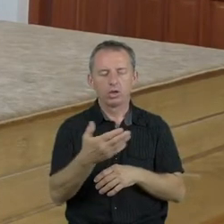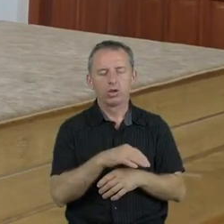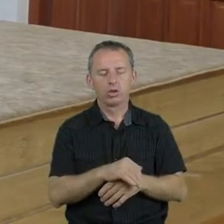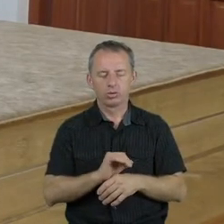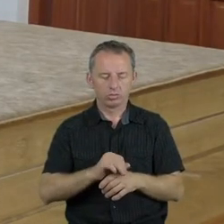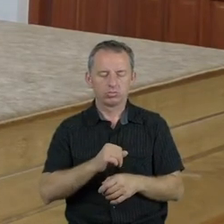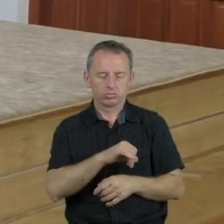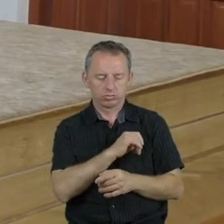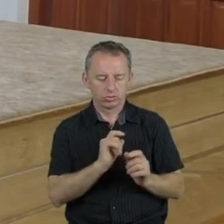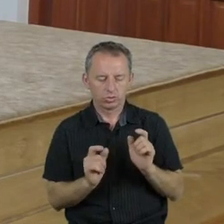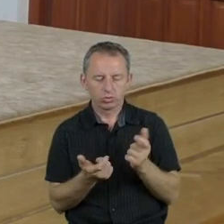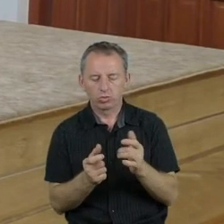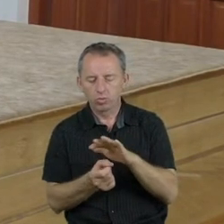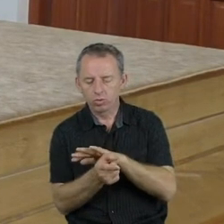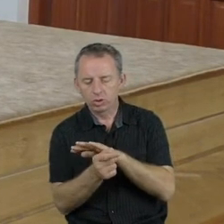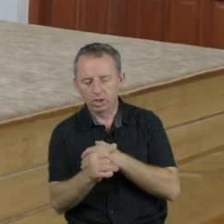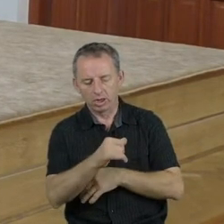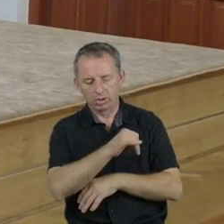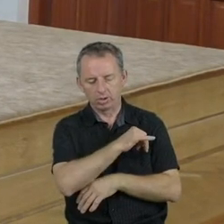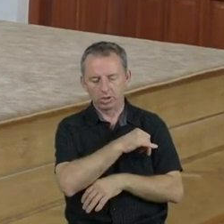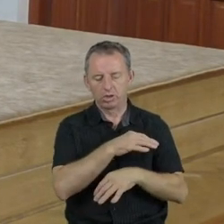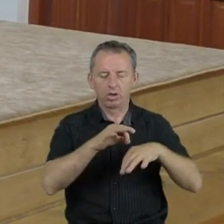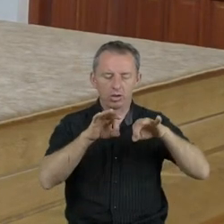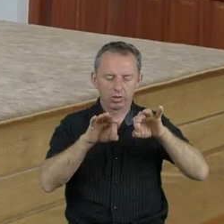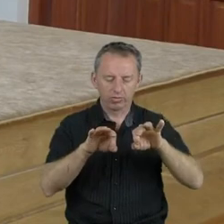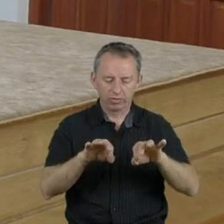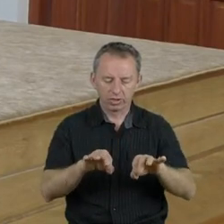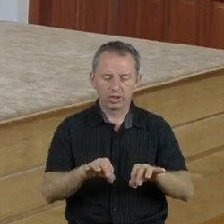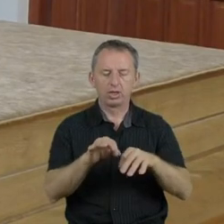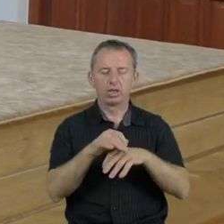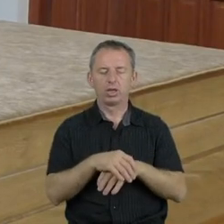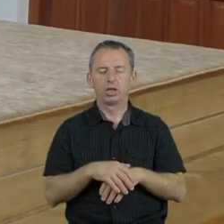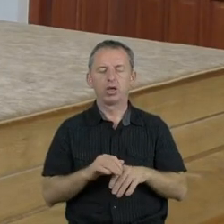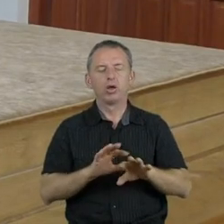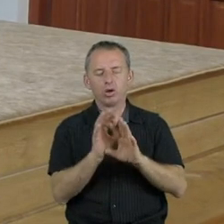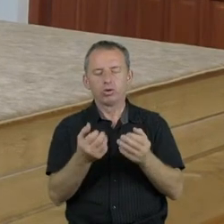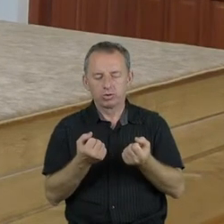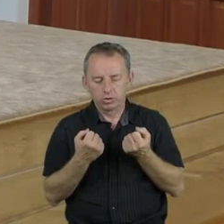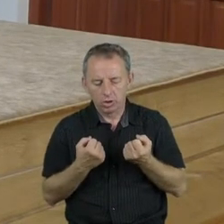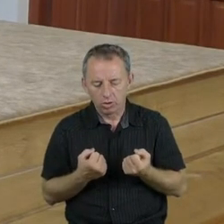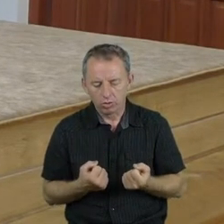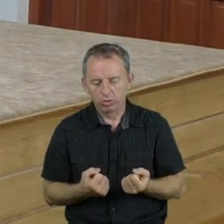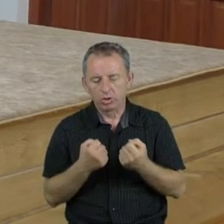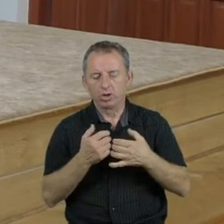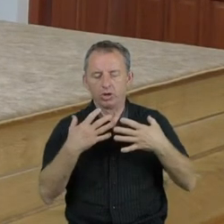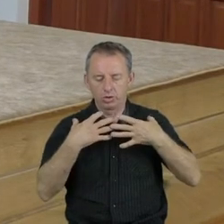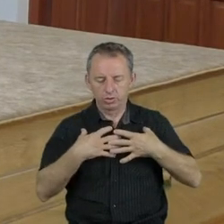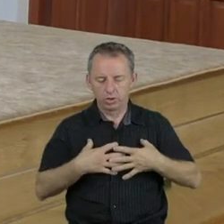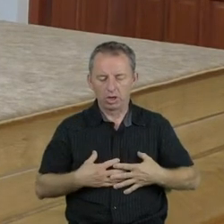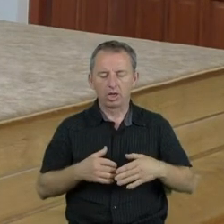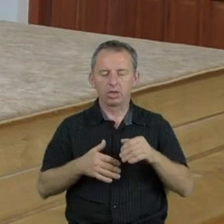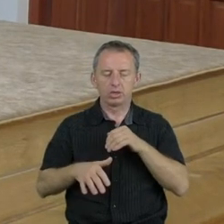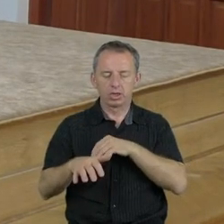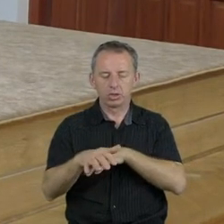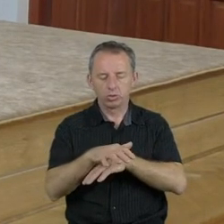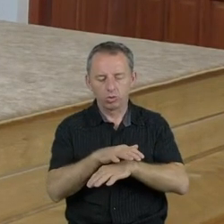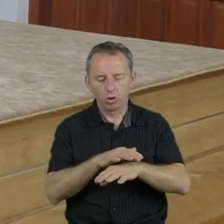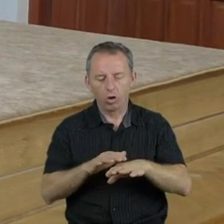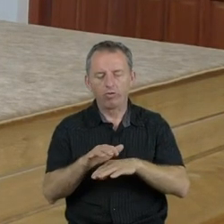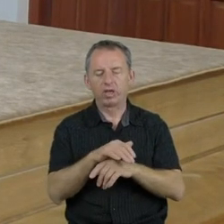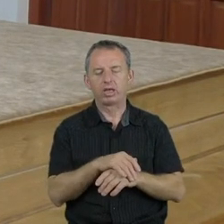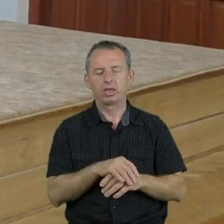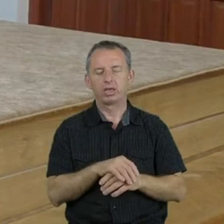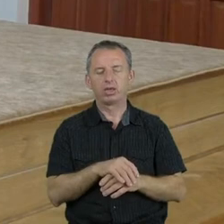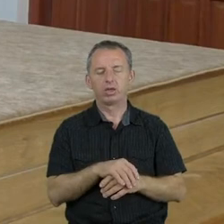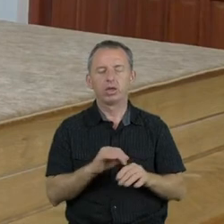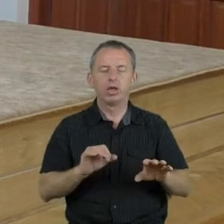grzechu, od winy, od ciężarów cielesnych, duchowych,